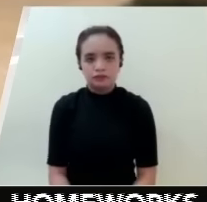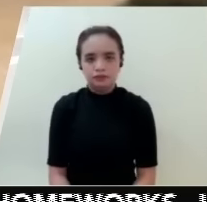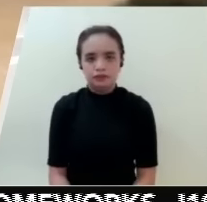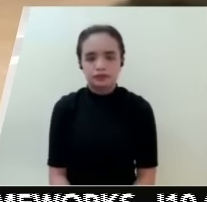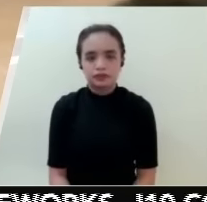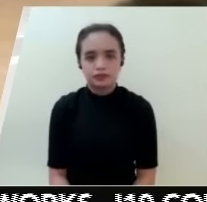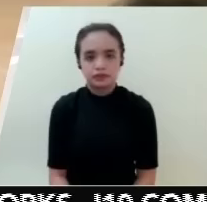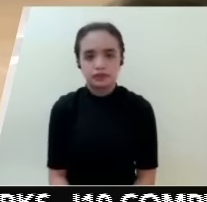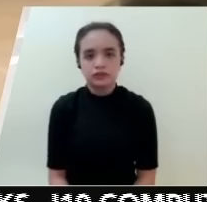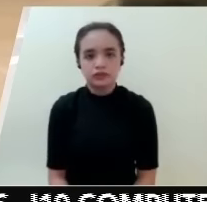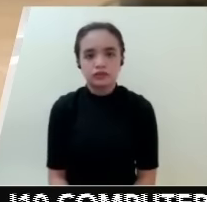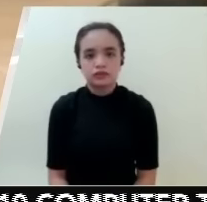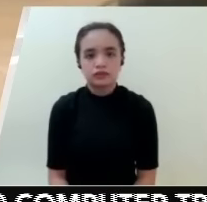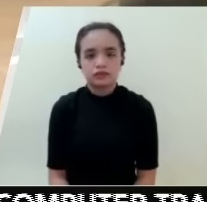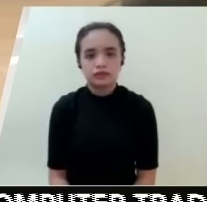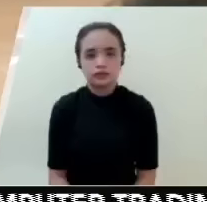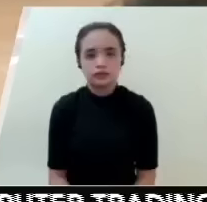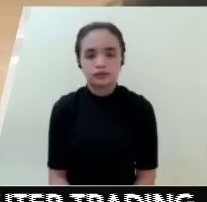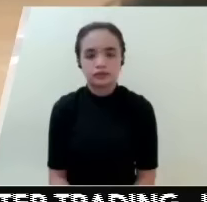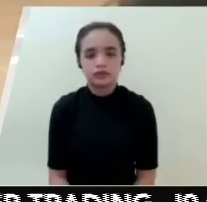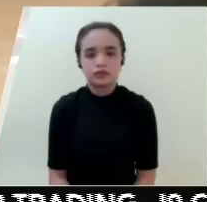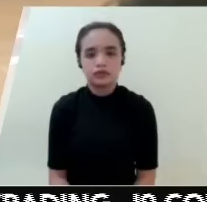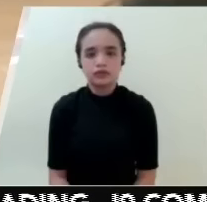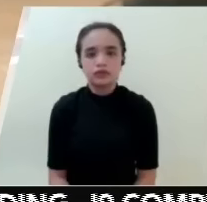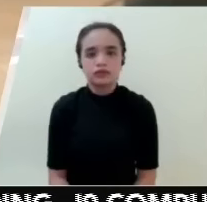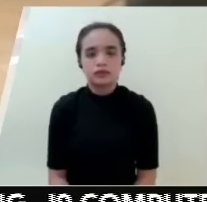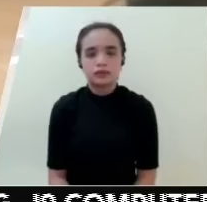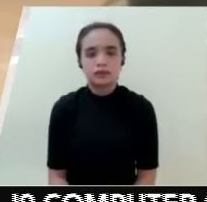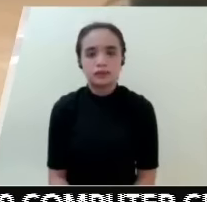Regional TV, nakatutok 24 oras.